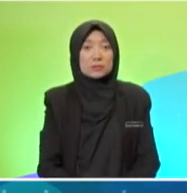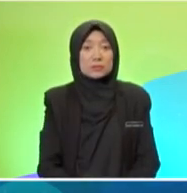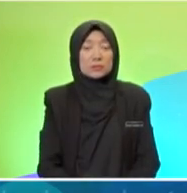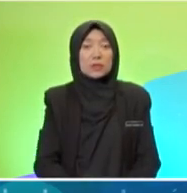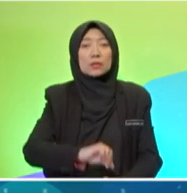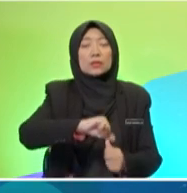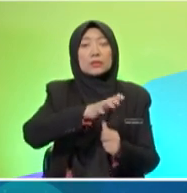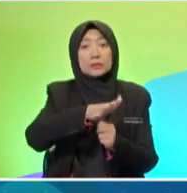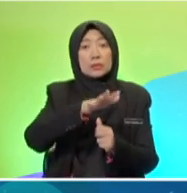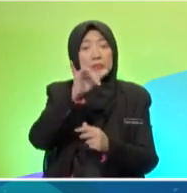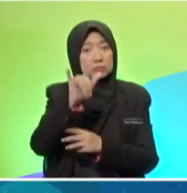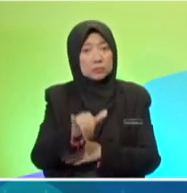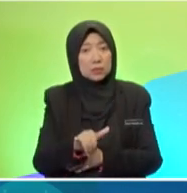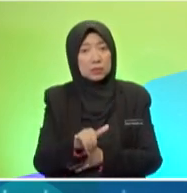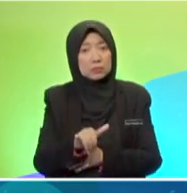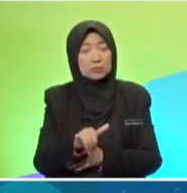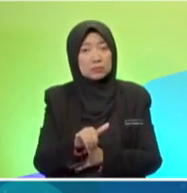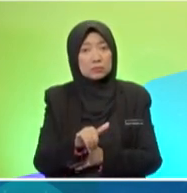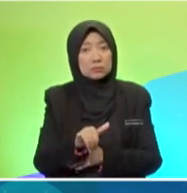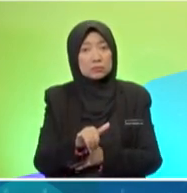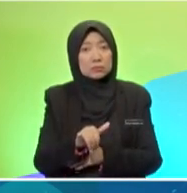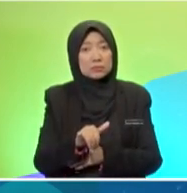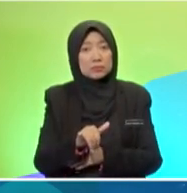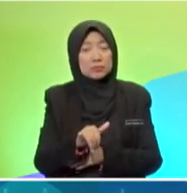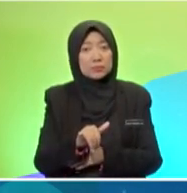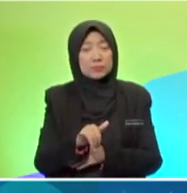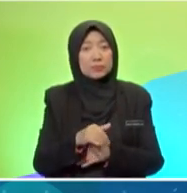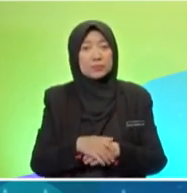kesayang di kisah yang